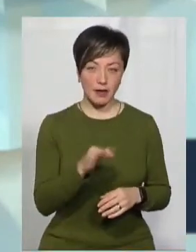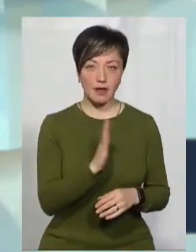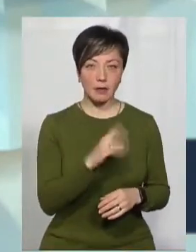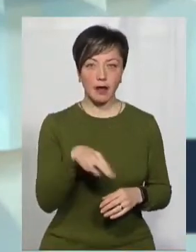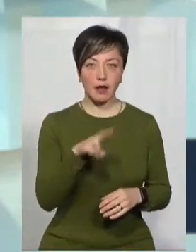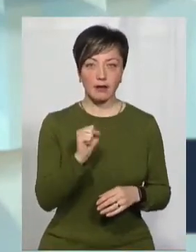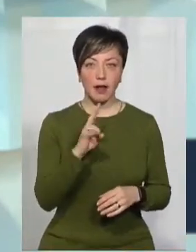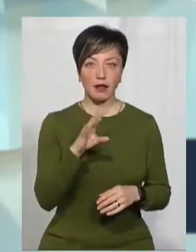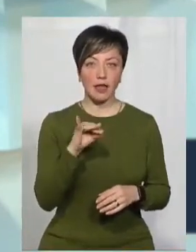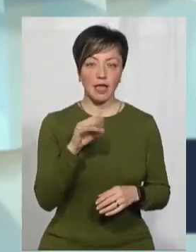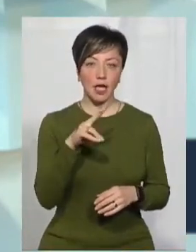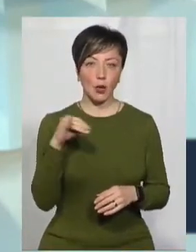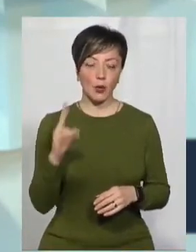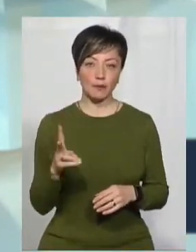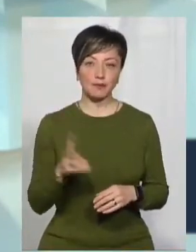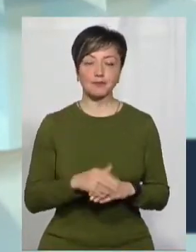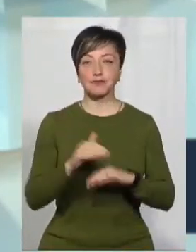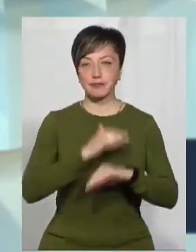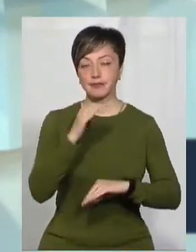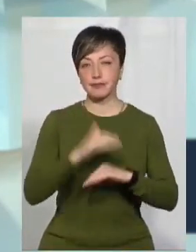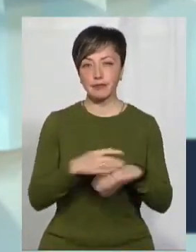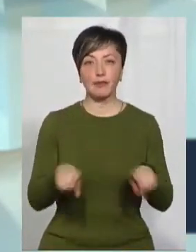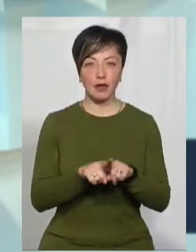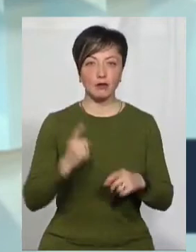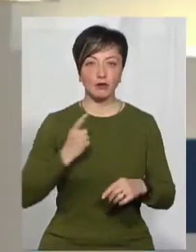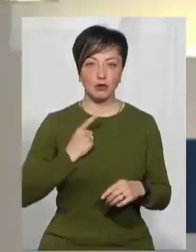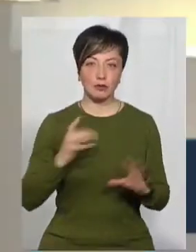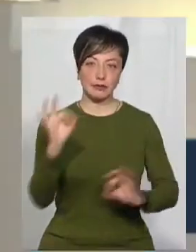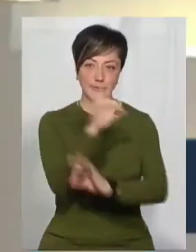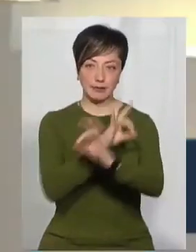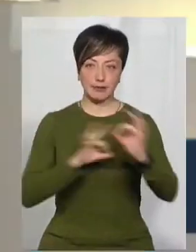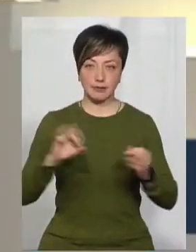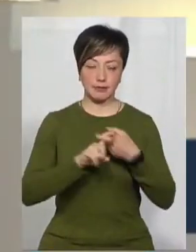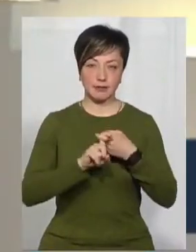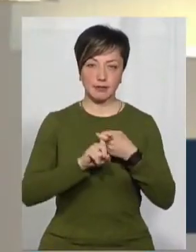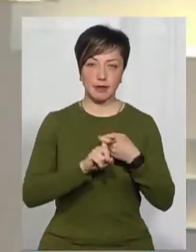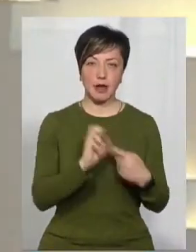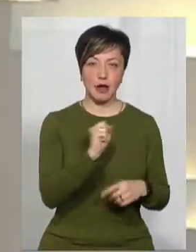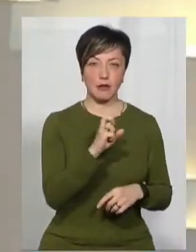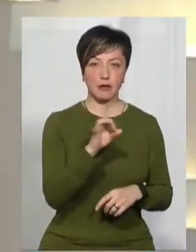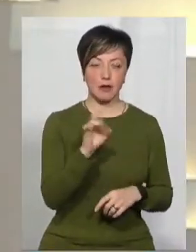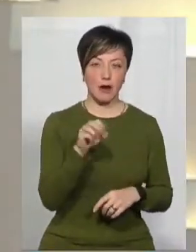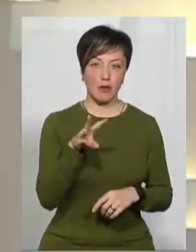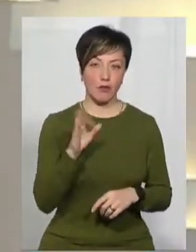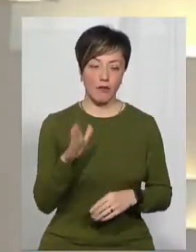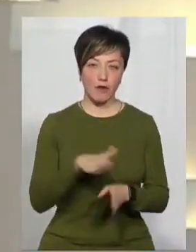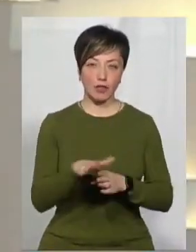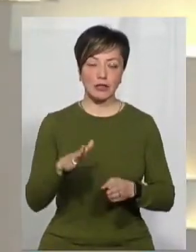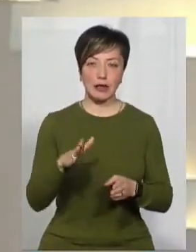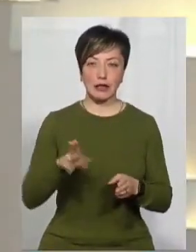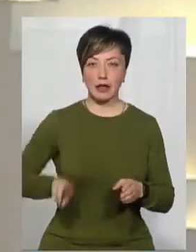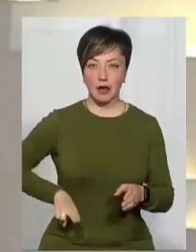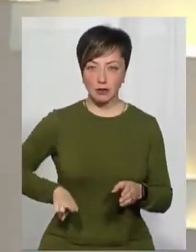Валентином Данилюком. Добрий вечір. Добрий вечір. Також очікуємо на включення скайпом Святослава Абрамова, виконавчого директора